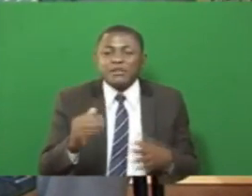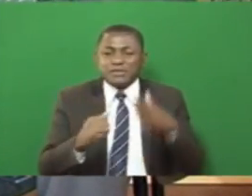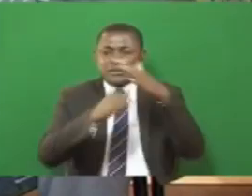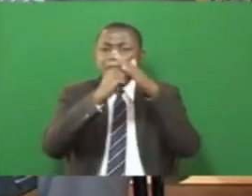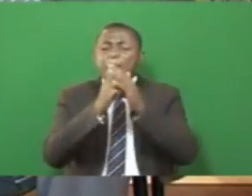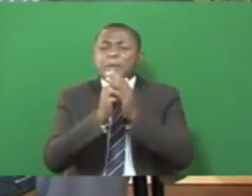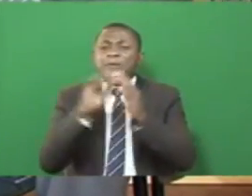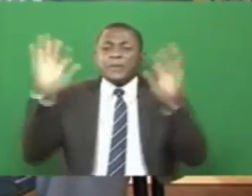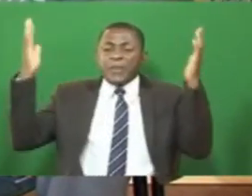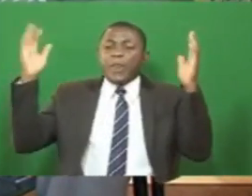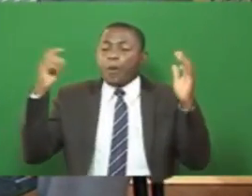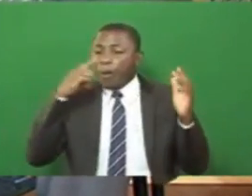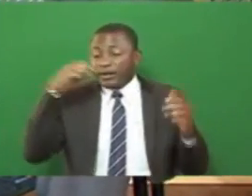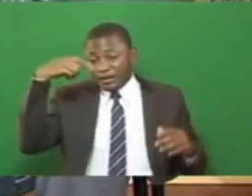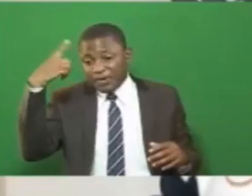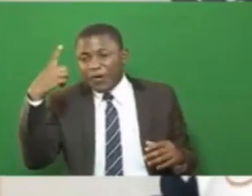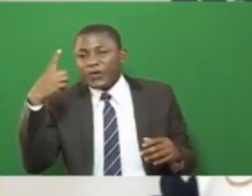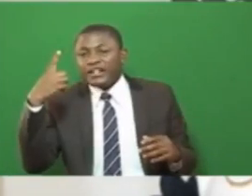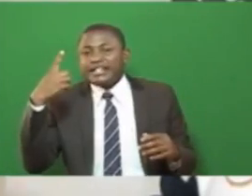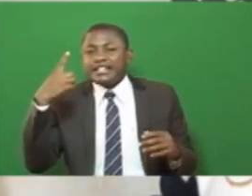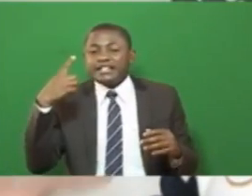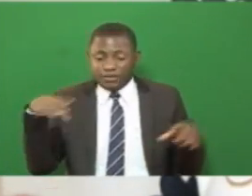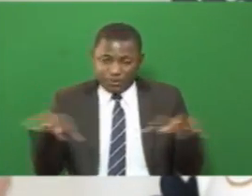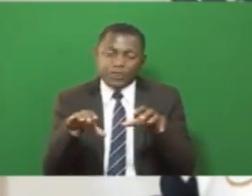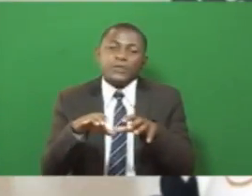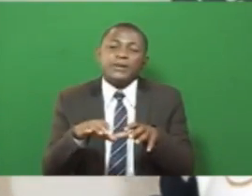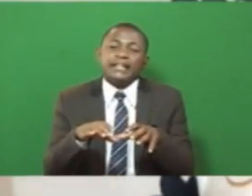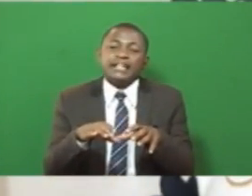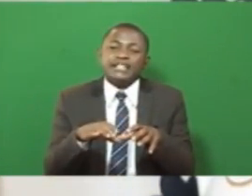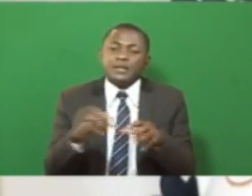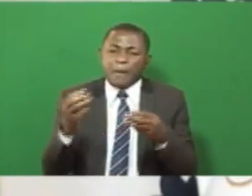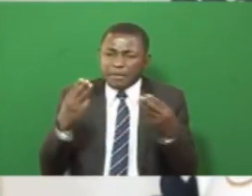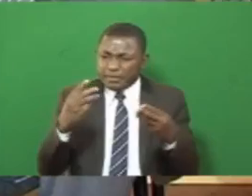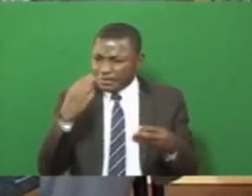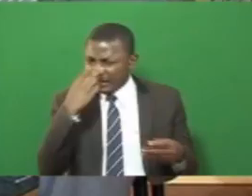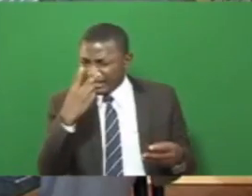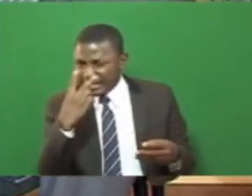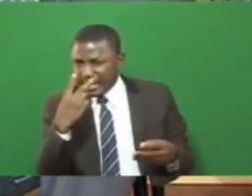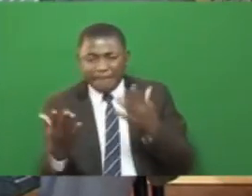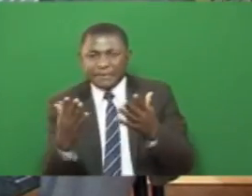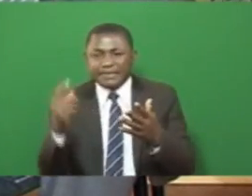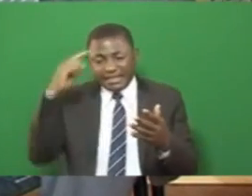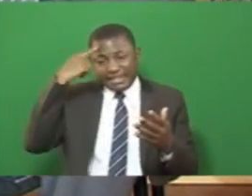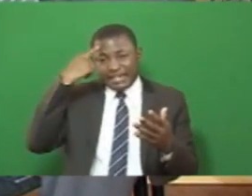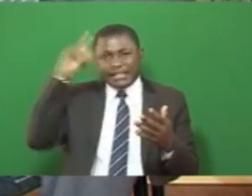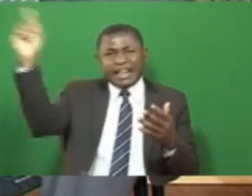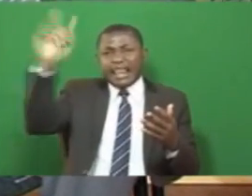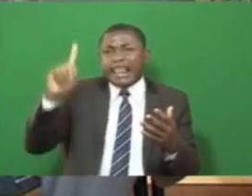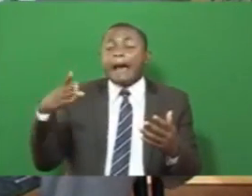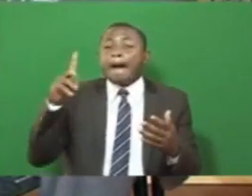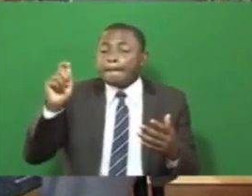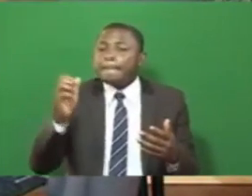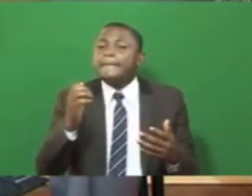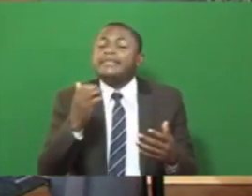kana ari pazvinhu zvake Mwari. Saka chinzi mhene kafambiro kadzi ndokaratidzikiro kadzinoita. Ingirozi dziri